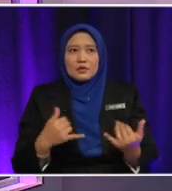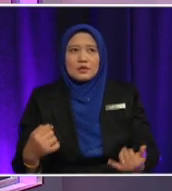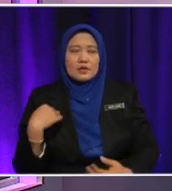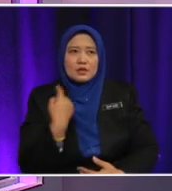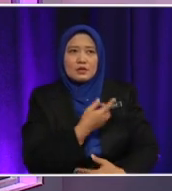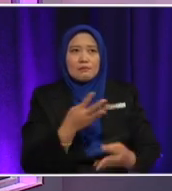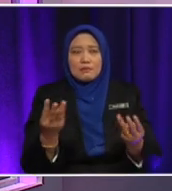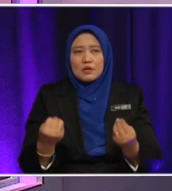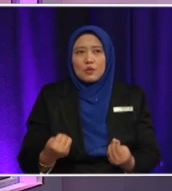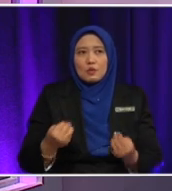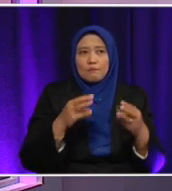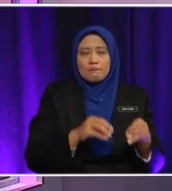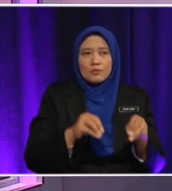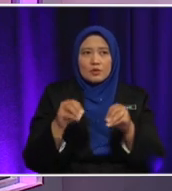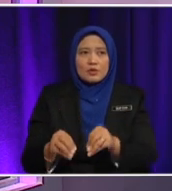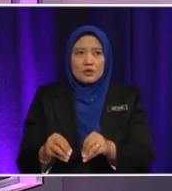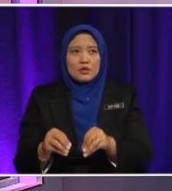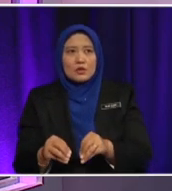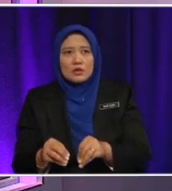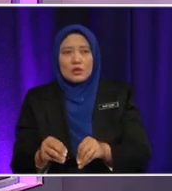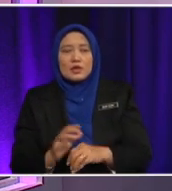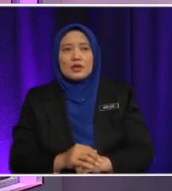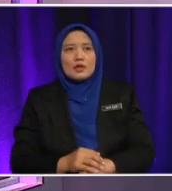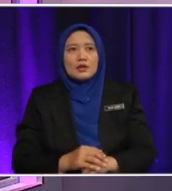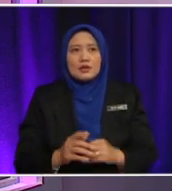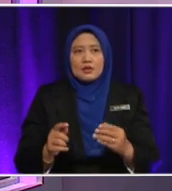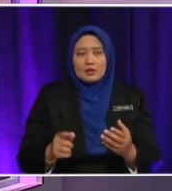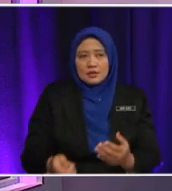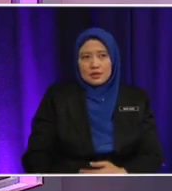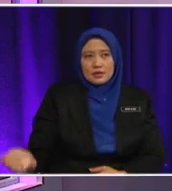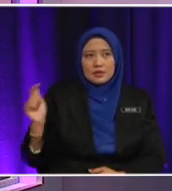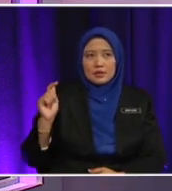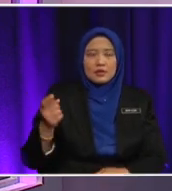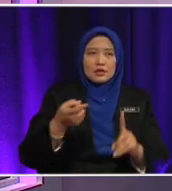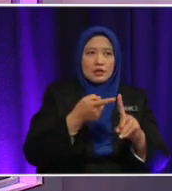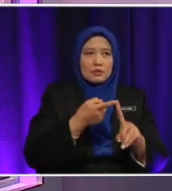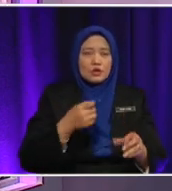menuai tenaga daripada sumber yang boleh diperbaharui